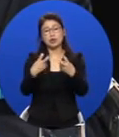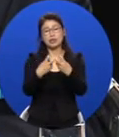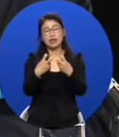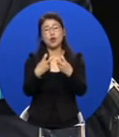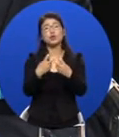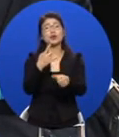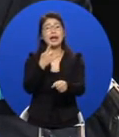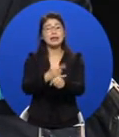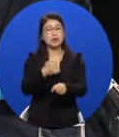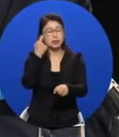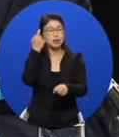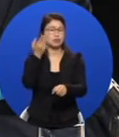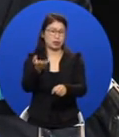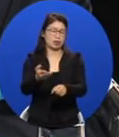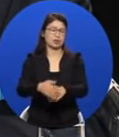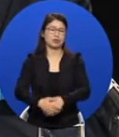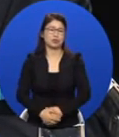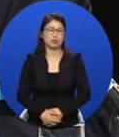그렇게 물어야죠.